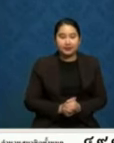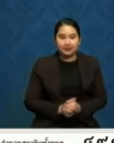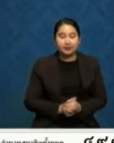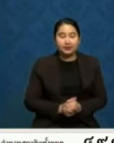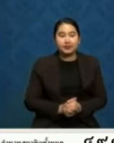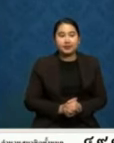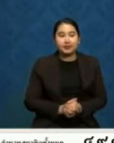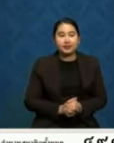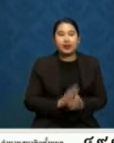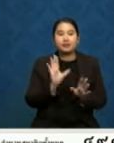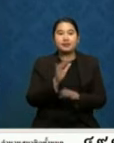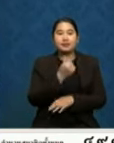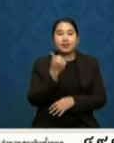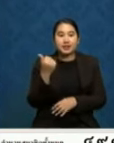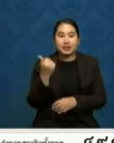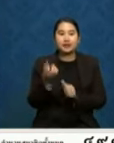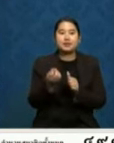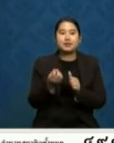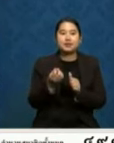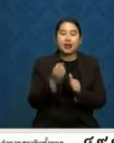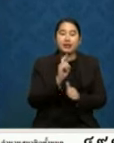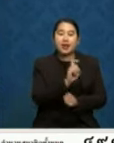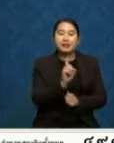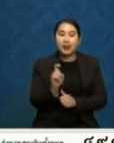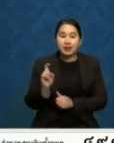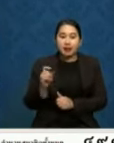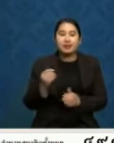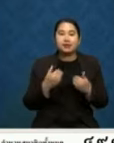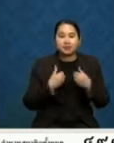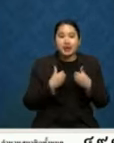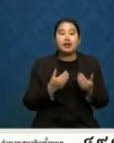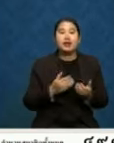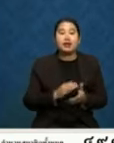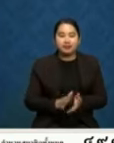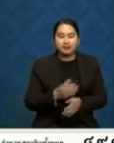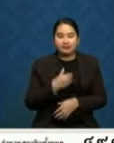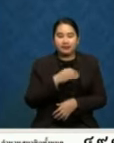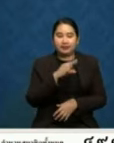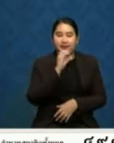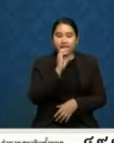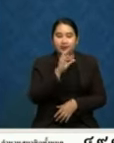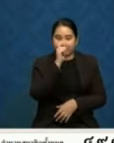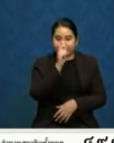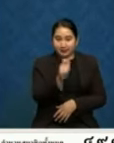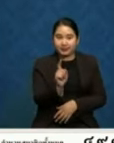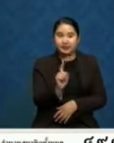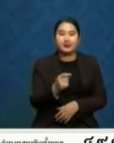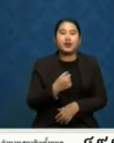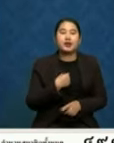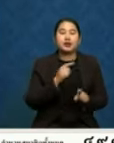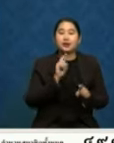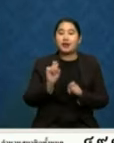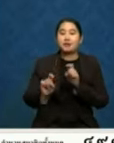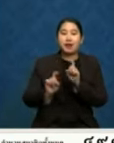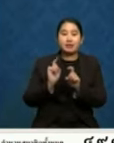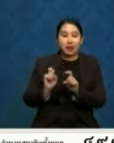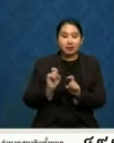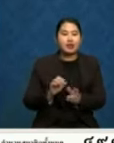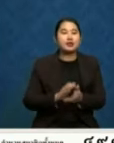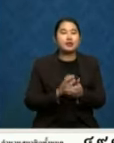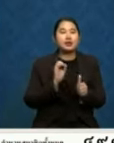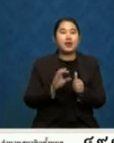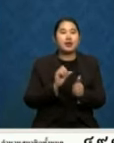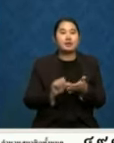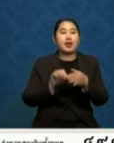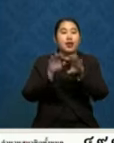ส่วนประเด็นอื่นๆที่มีการสอบถามกันผมต้องเรียนด้วยความเคารพอย่างนี้ครับว่ามีการสอบถามมีการเสนอการปรับล